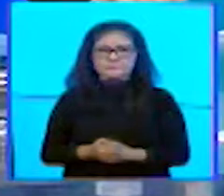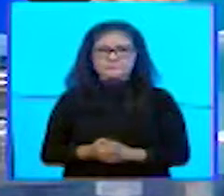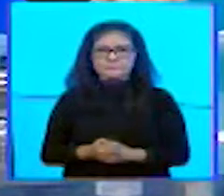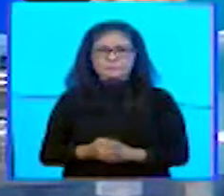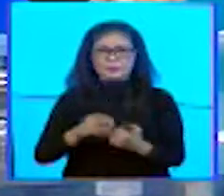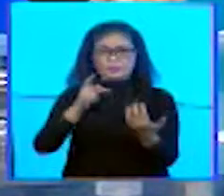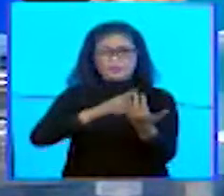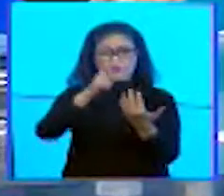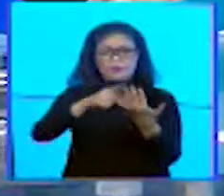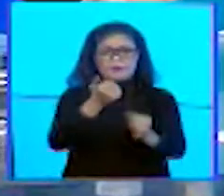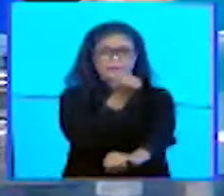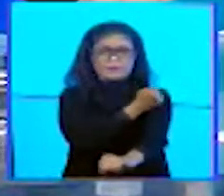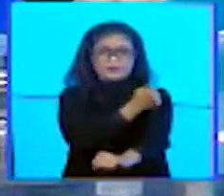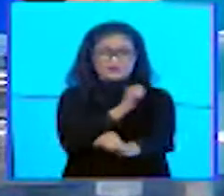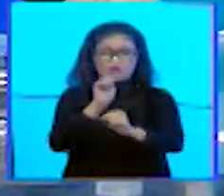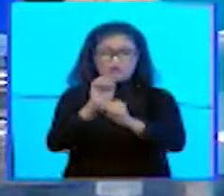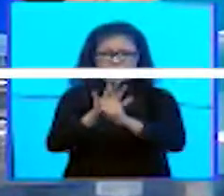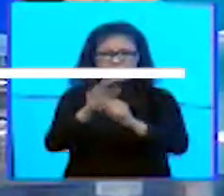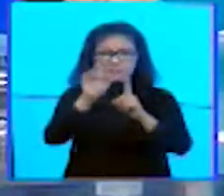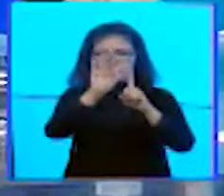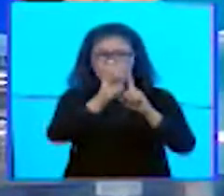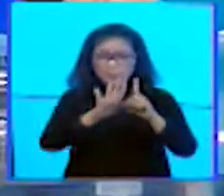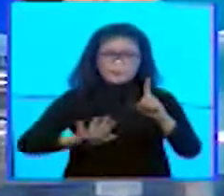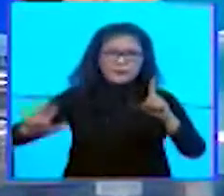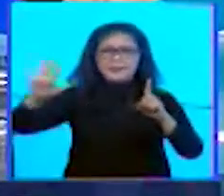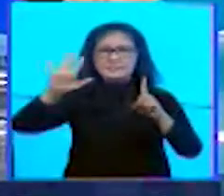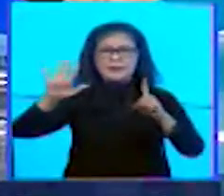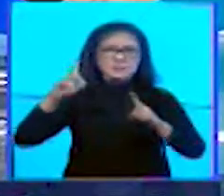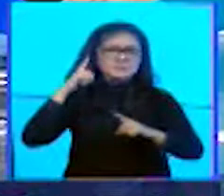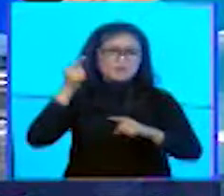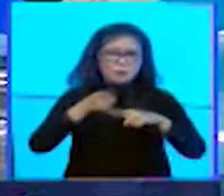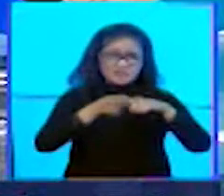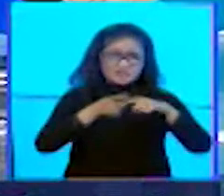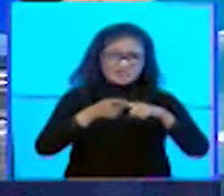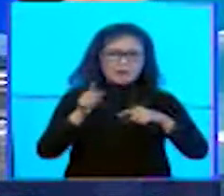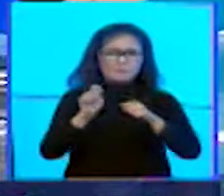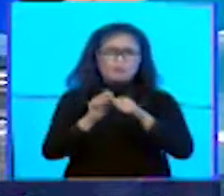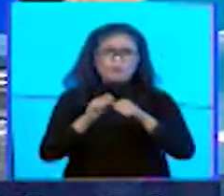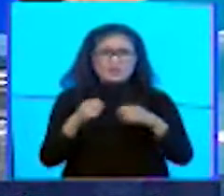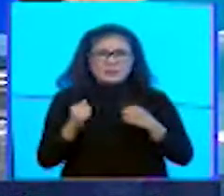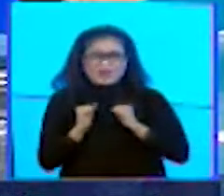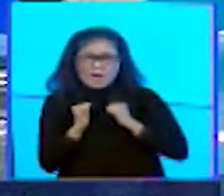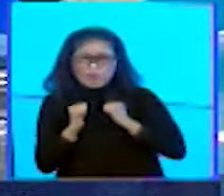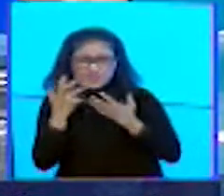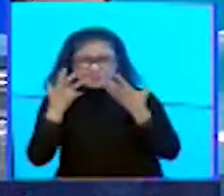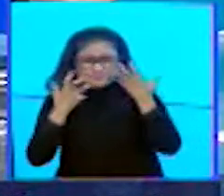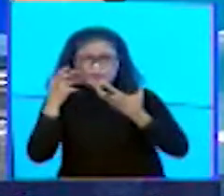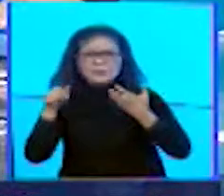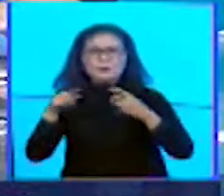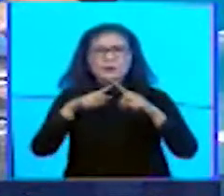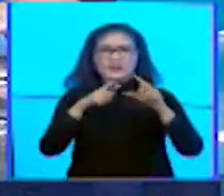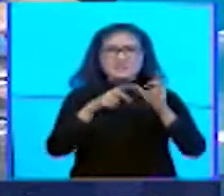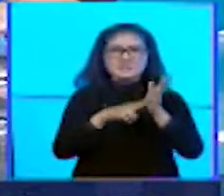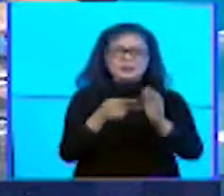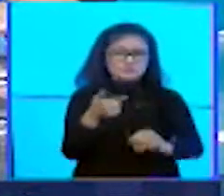Hai pelaksanaan vaksinasi kofit nineteen di Purbalingga Jawa Tengah diwarnai dengan ekspresi ketakutan sejumlah SN Yang